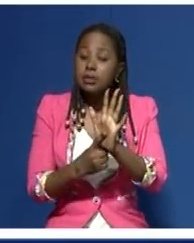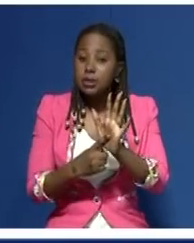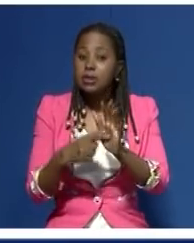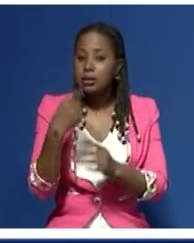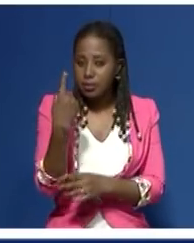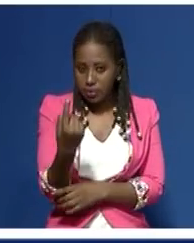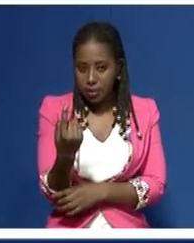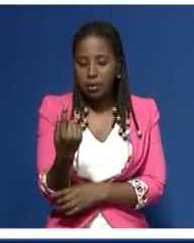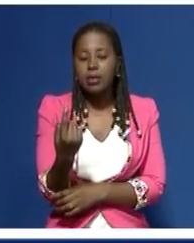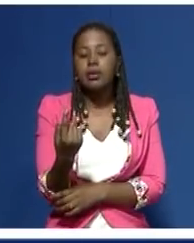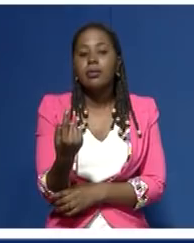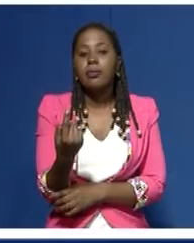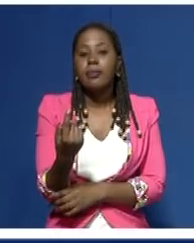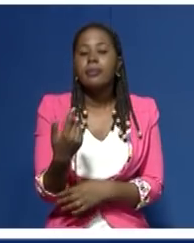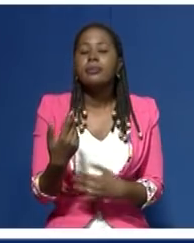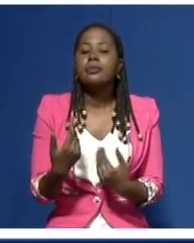7,161.